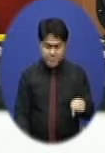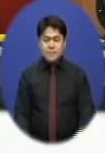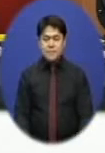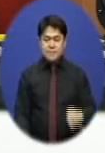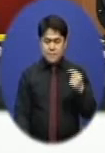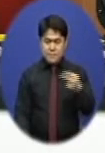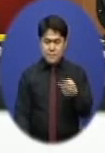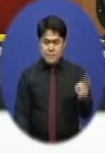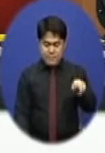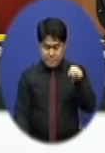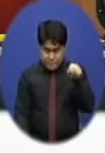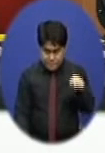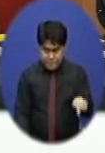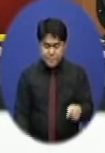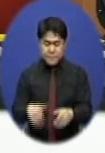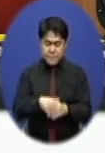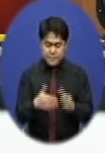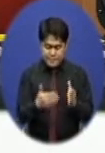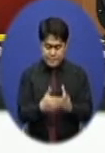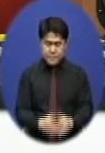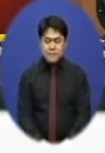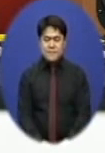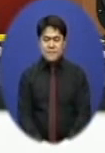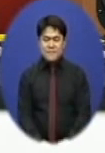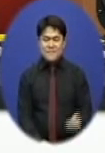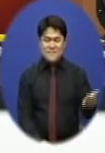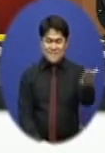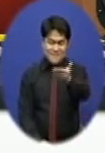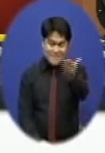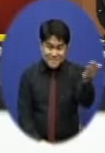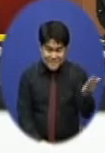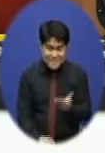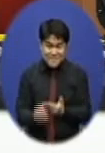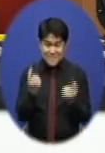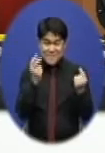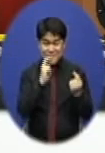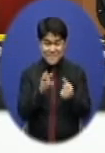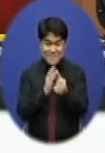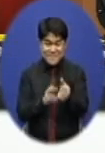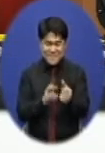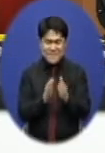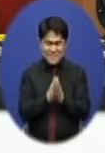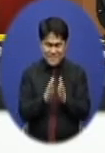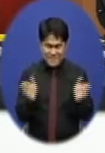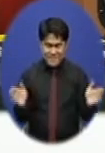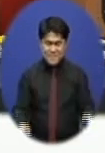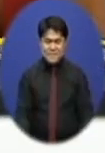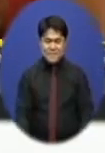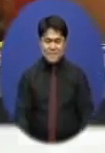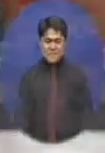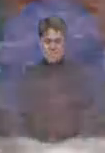누르시고 우물정자를 네. 누르면 네. 심사가 완료됩니다. 네. 여러분 함께 불러볼까요? 네. 음악 주세요. 주세요.